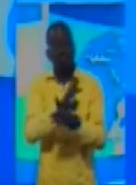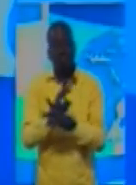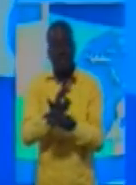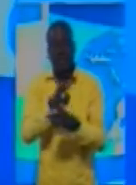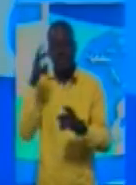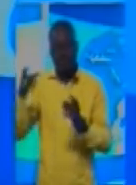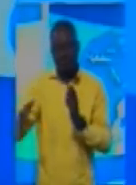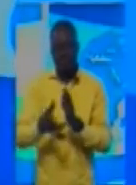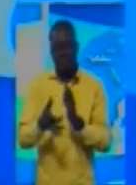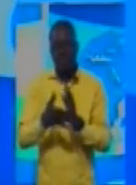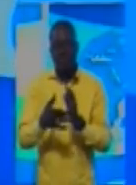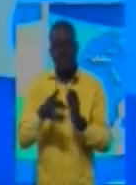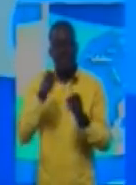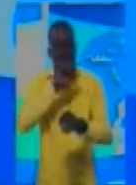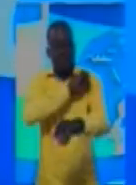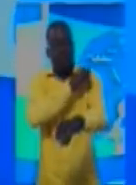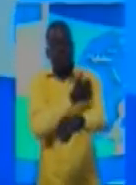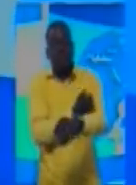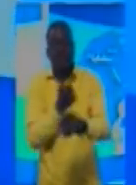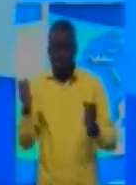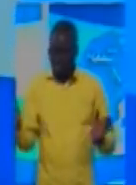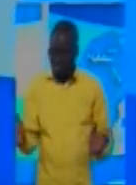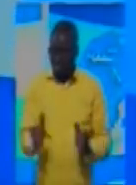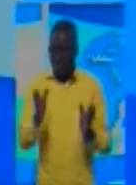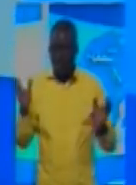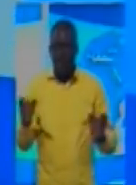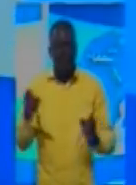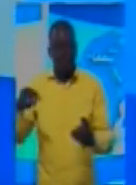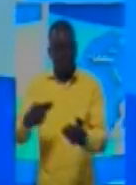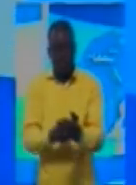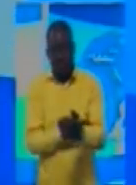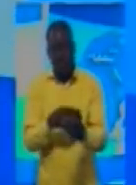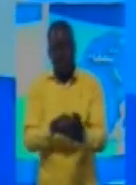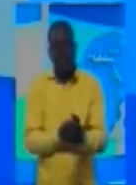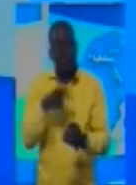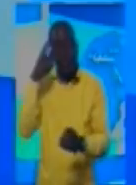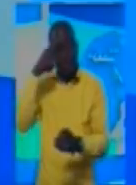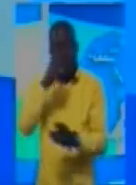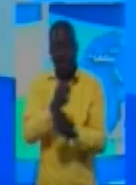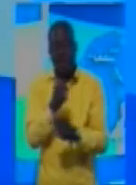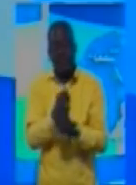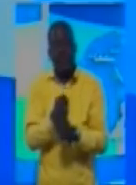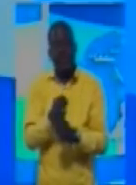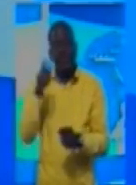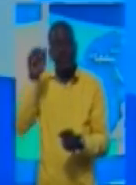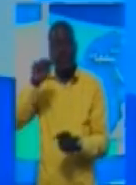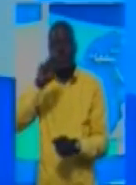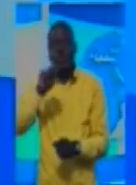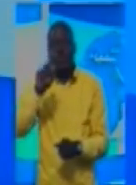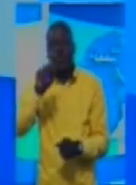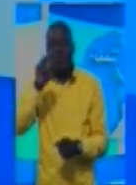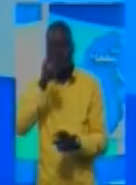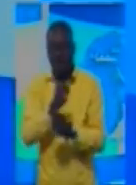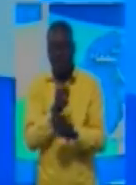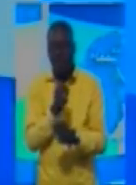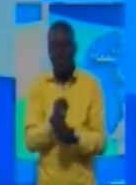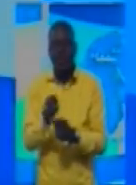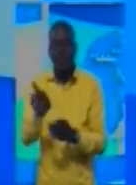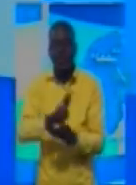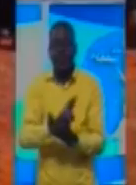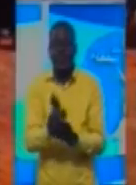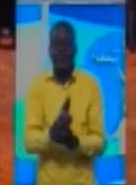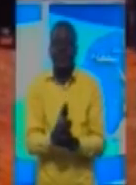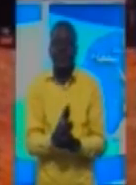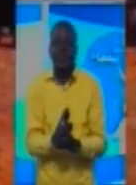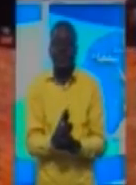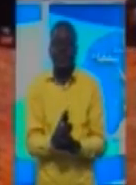Les autorités encourage les nouveaux ingénieurs à l'auto-emploi. Suivons la sortie de promotion avec Karim Sissé.